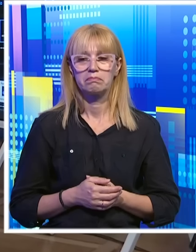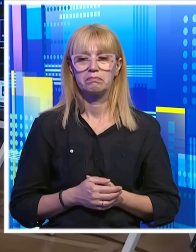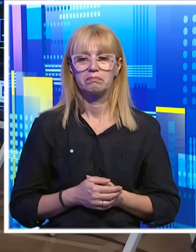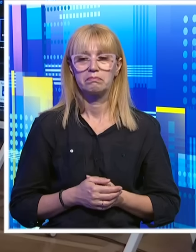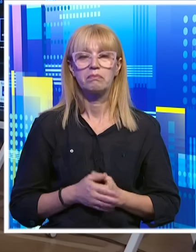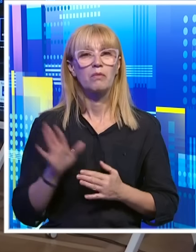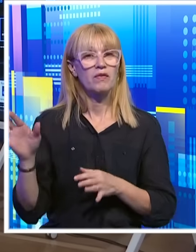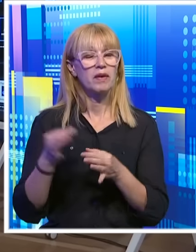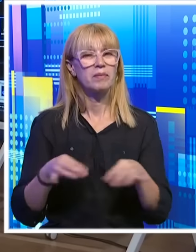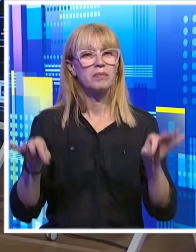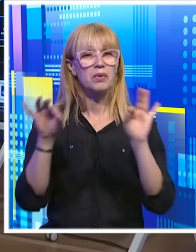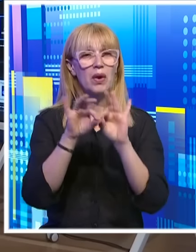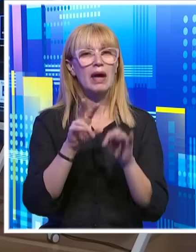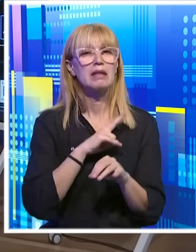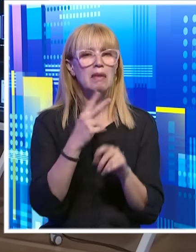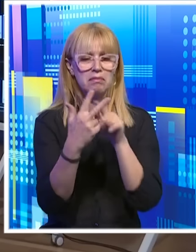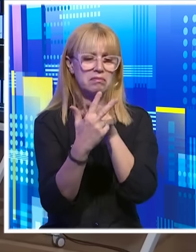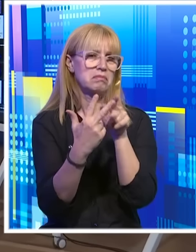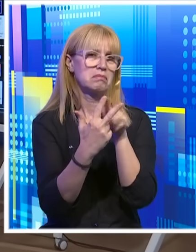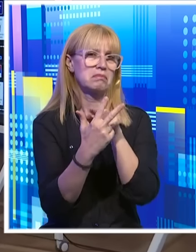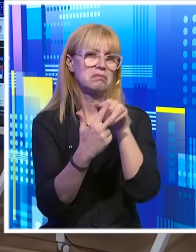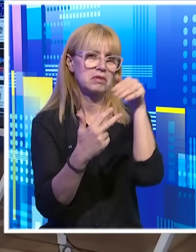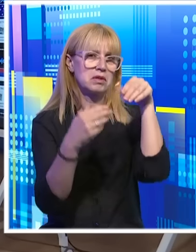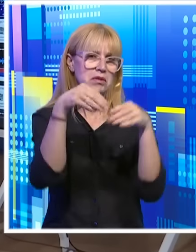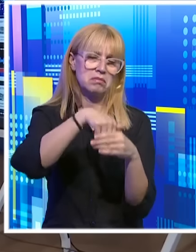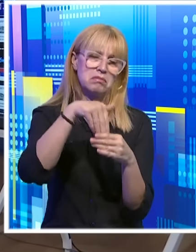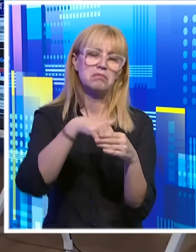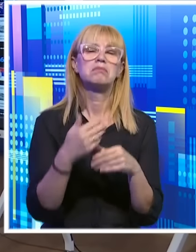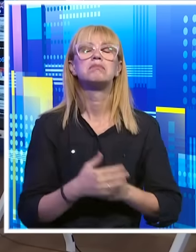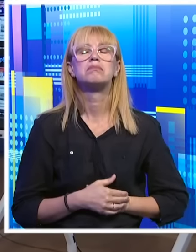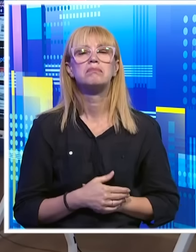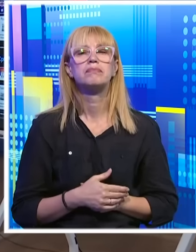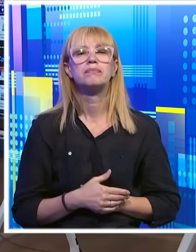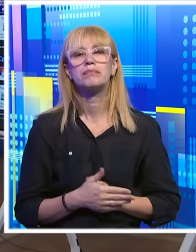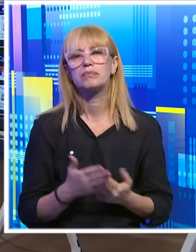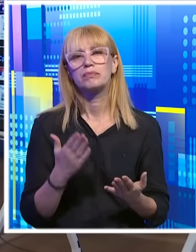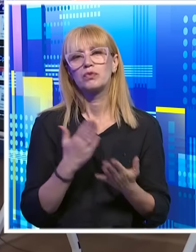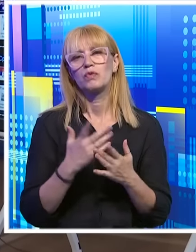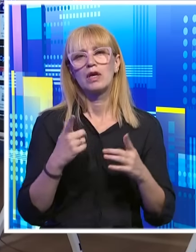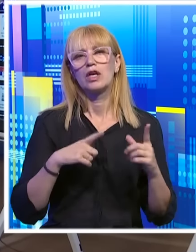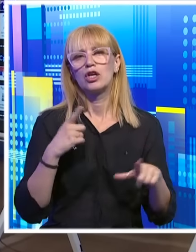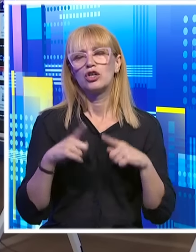ovakav projekat ima 3 elementa. Uvijek je to